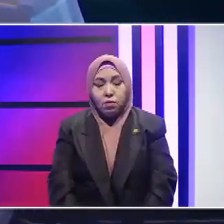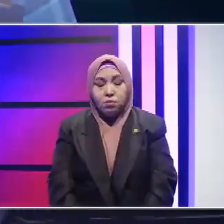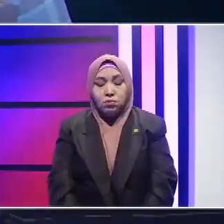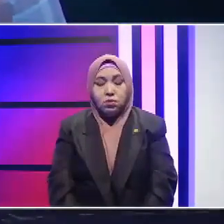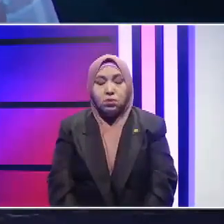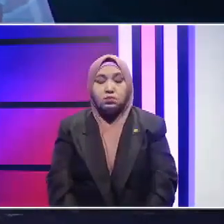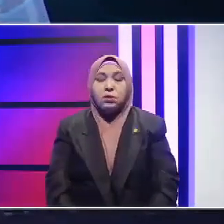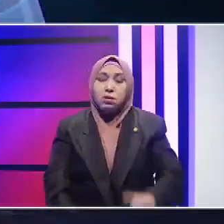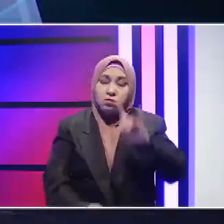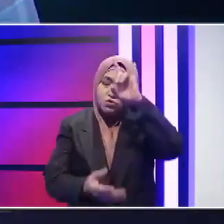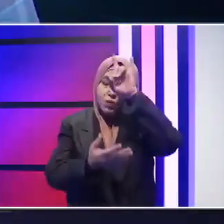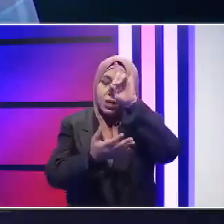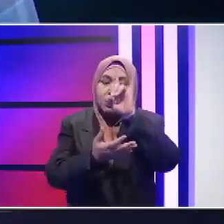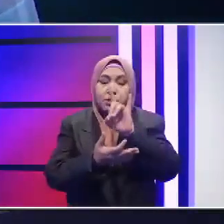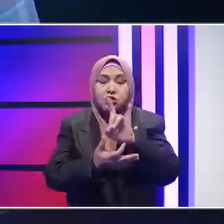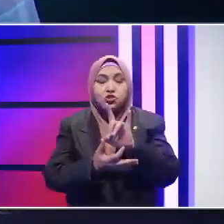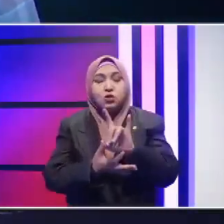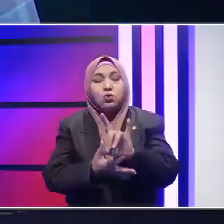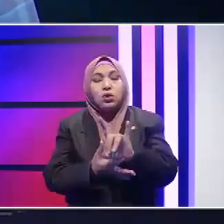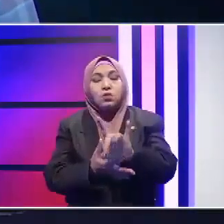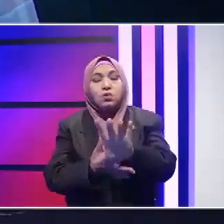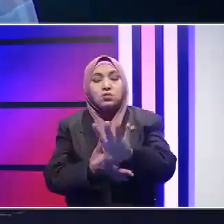الله. أعوذ بالله من الشيطان الرجيم.